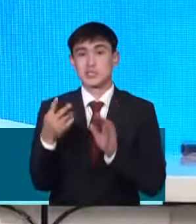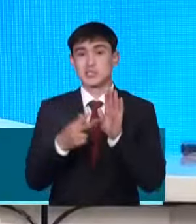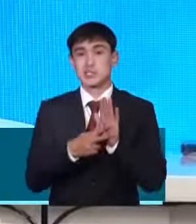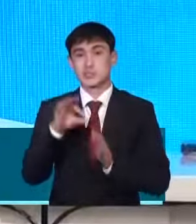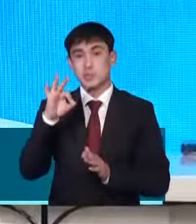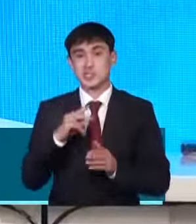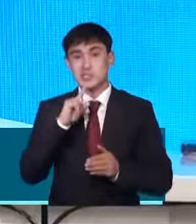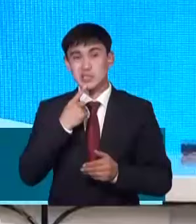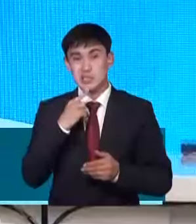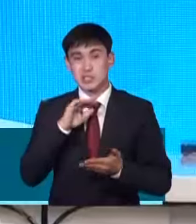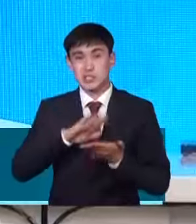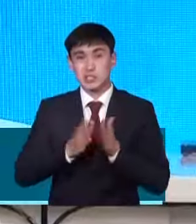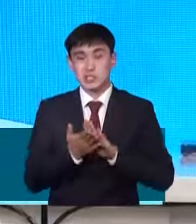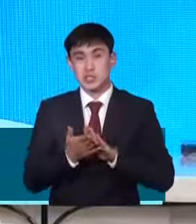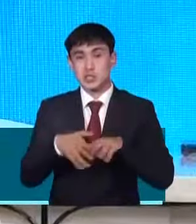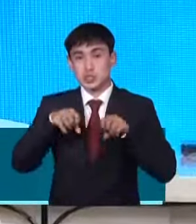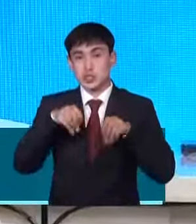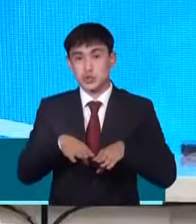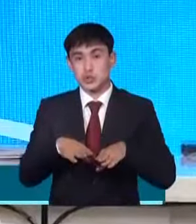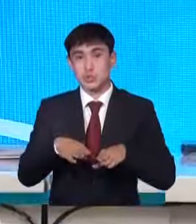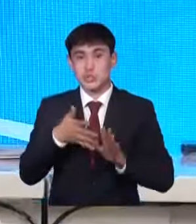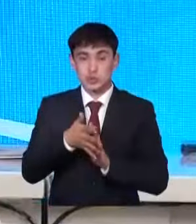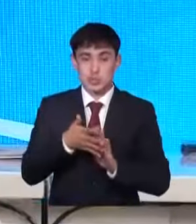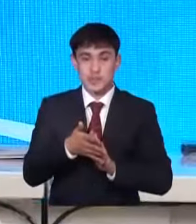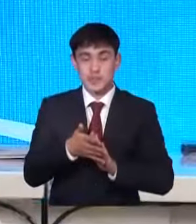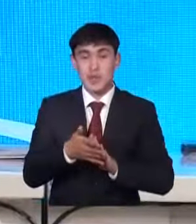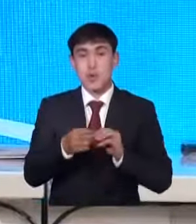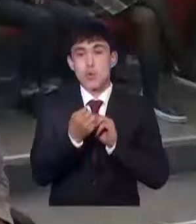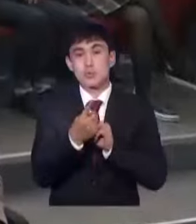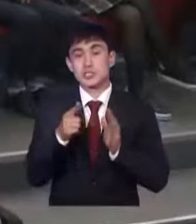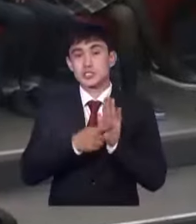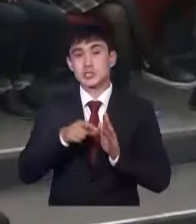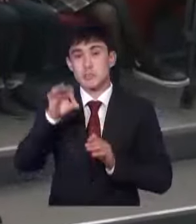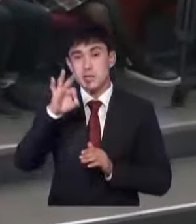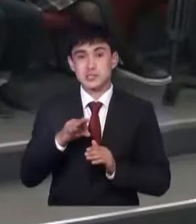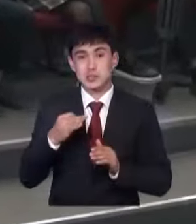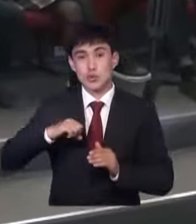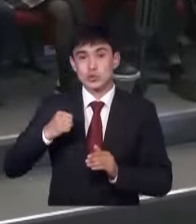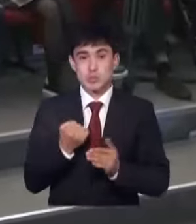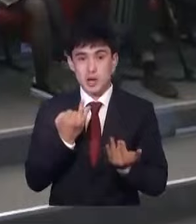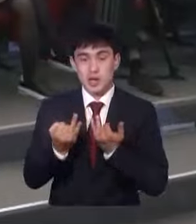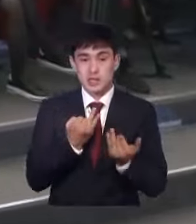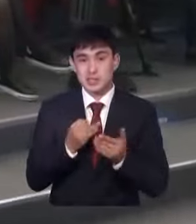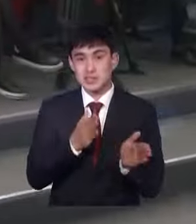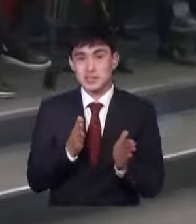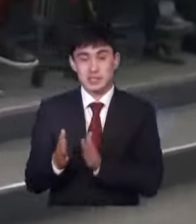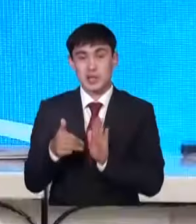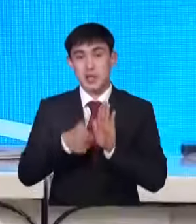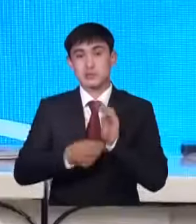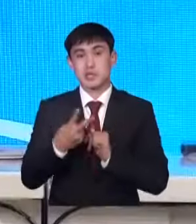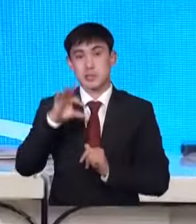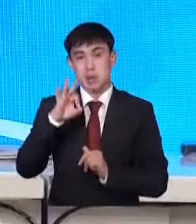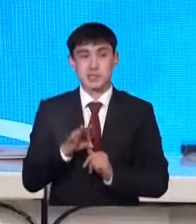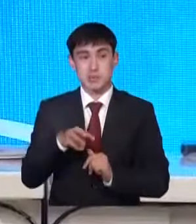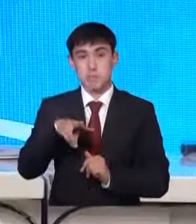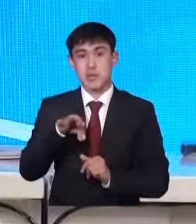14-8% қиын жағдайдан шығу жолын меңгерген, 11-7% достарымен қарым-қатынасын реттеген, 62%